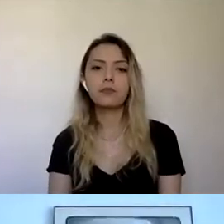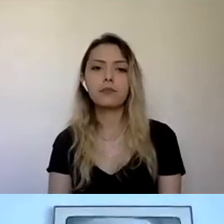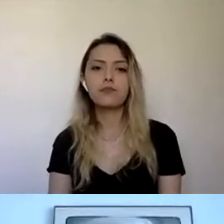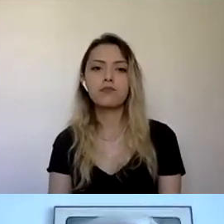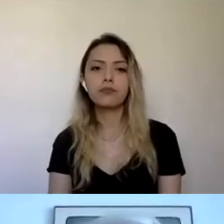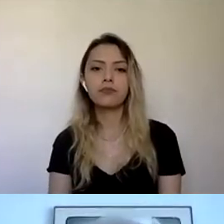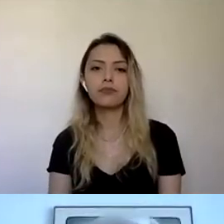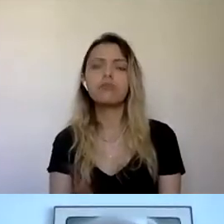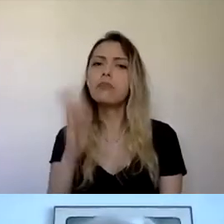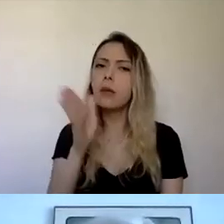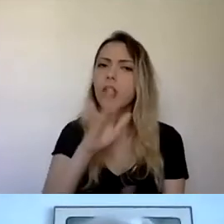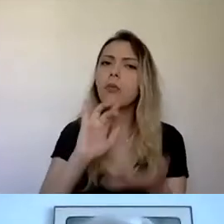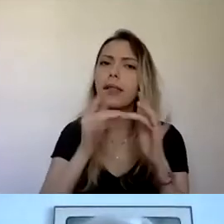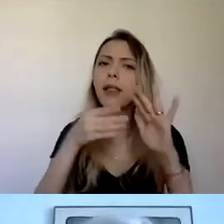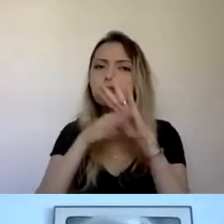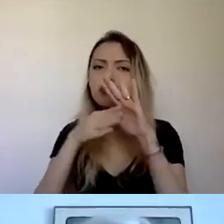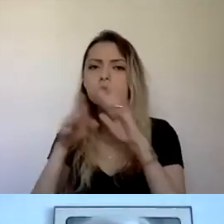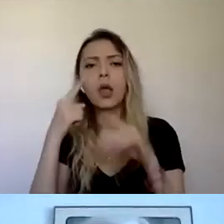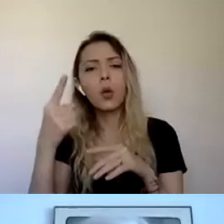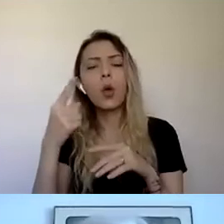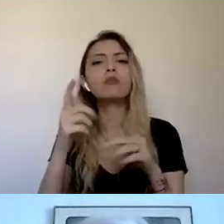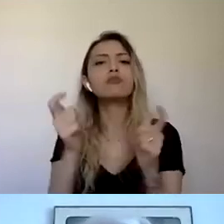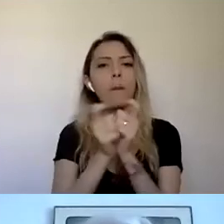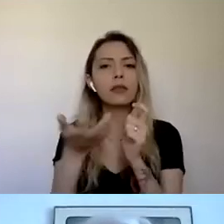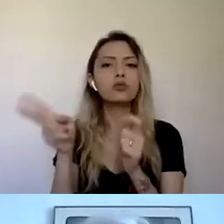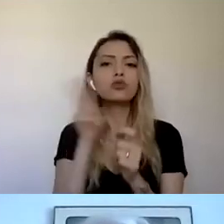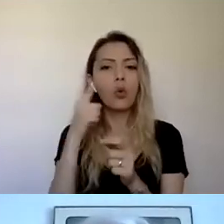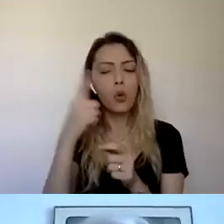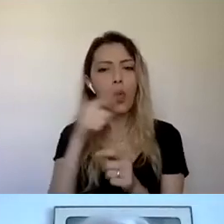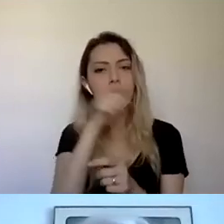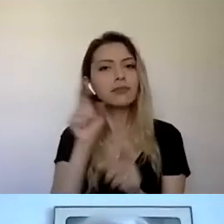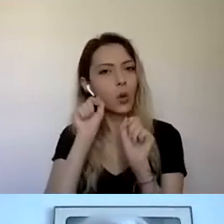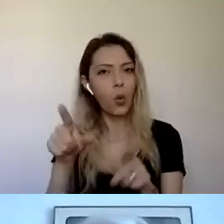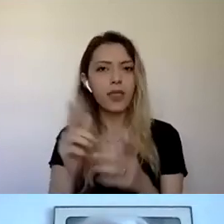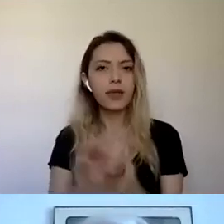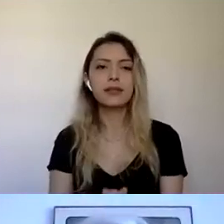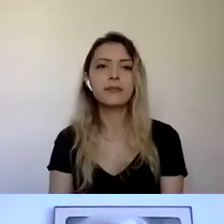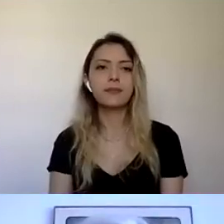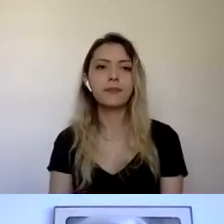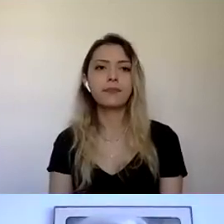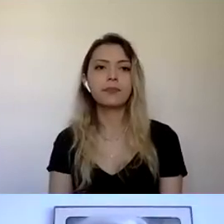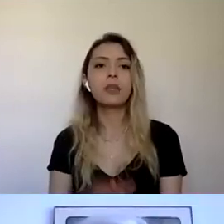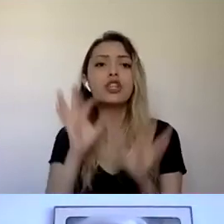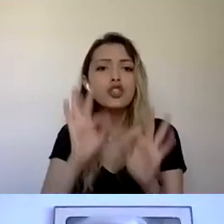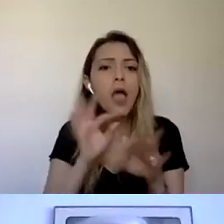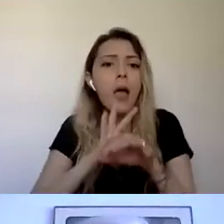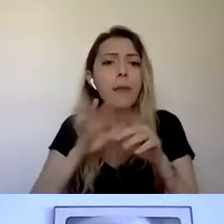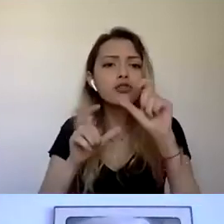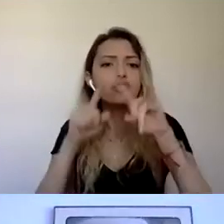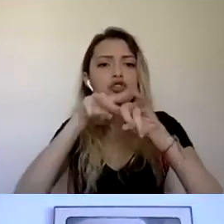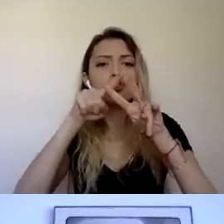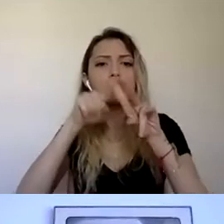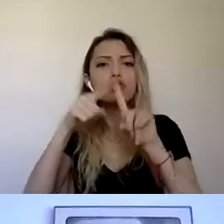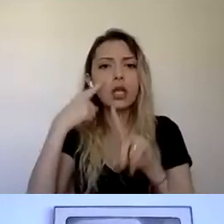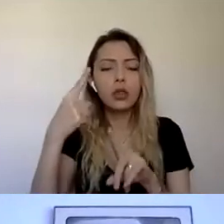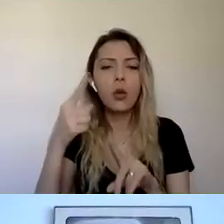de belki toplantı sonrasında yine sizinle paylaşırız. Bahsettiğim linki şimdi hemen paylaştım sizlerle. Hı